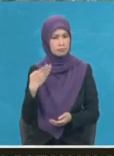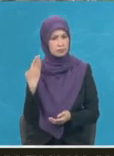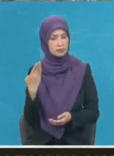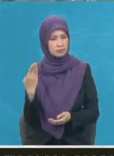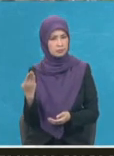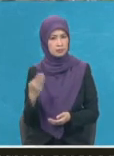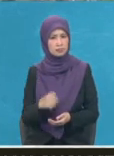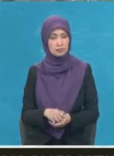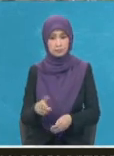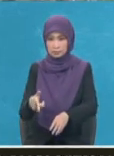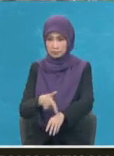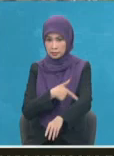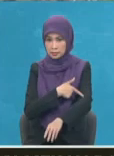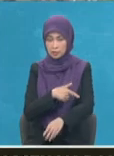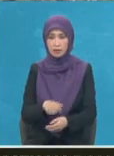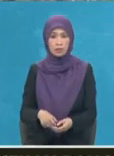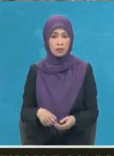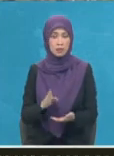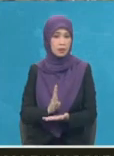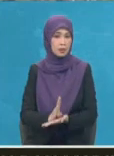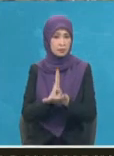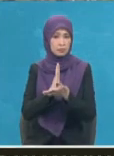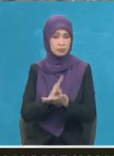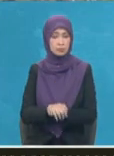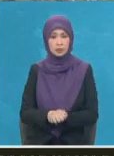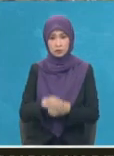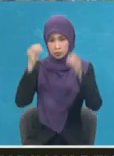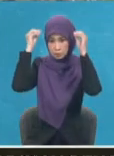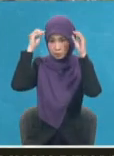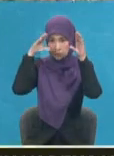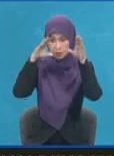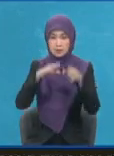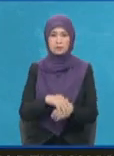jangka panjang ia boleh membantu belajar untuk meningkatkan motivasi belajar